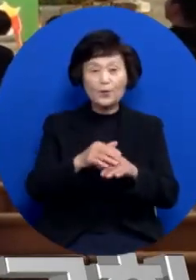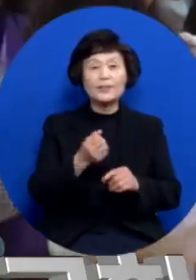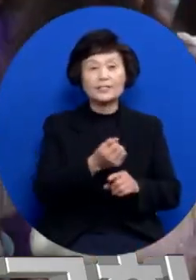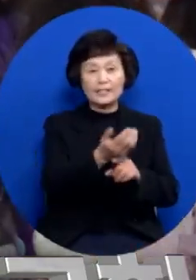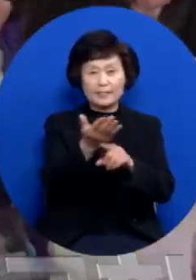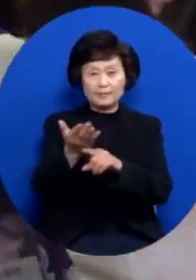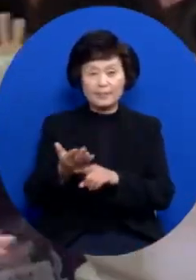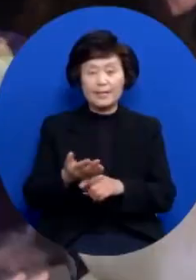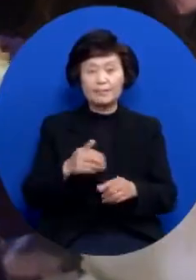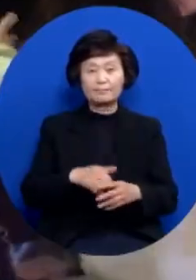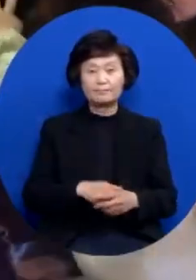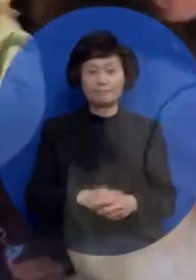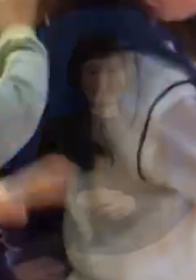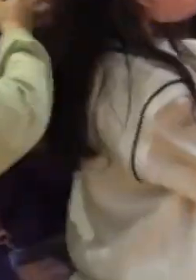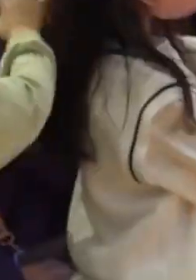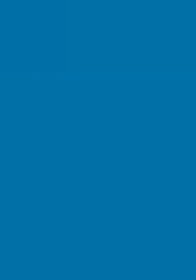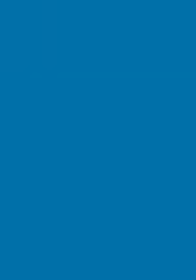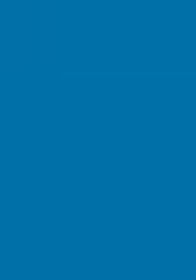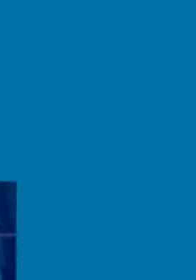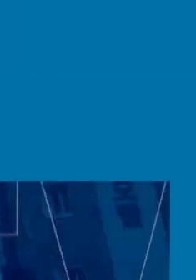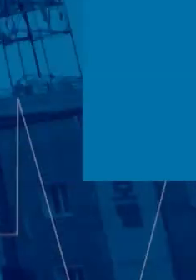전해드립니다.